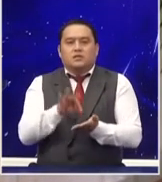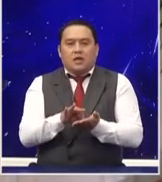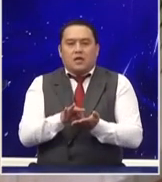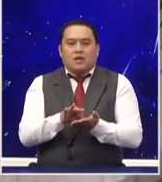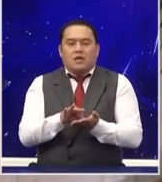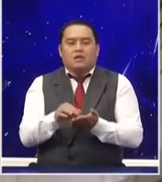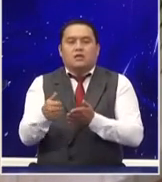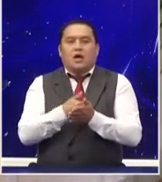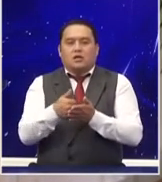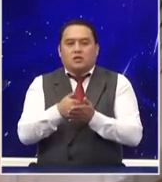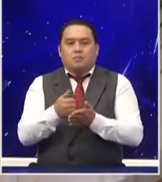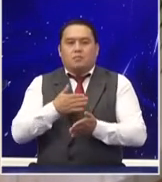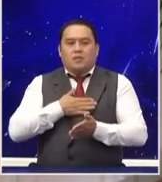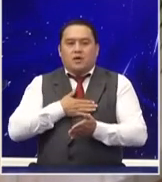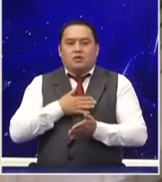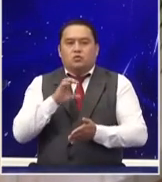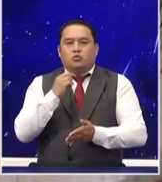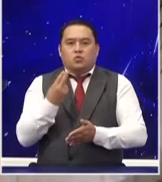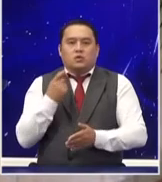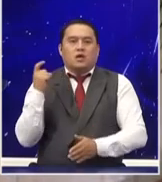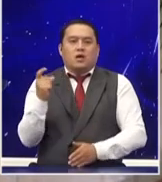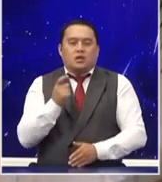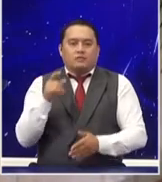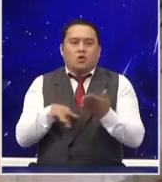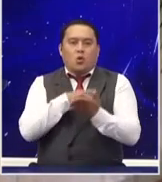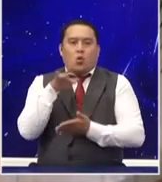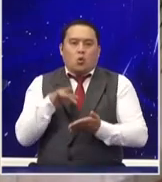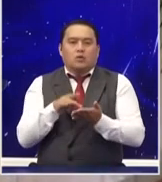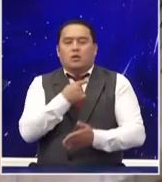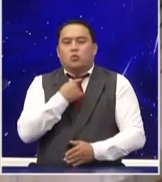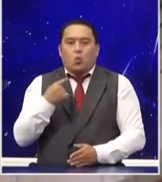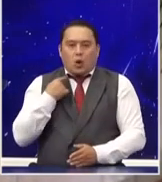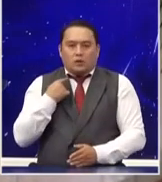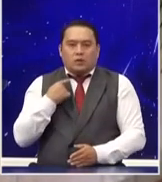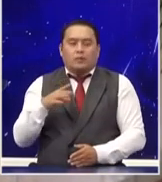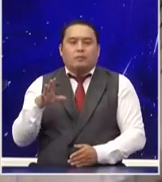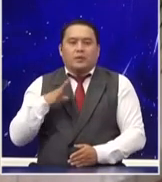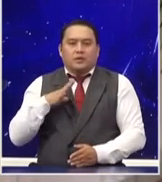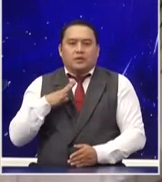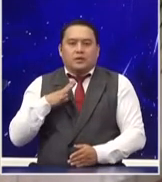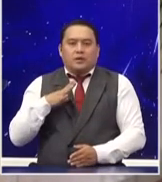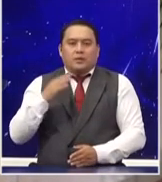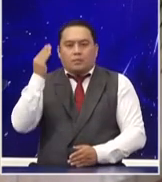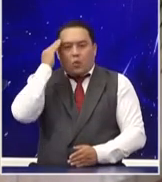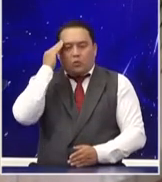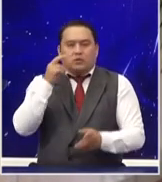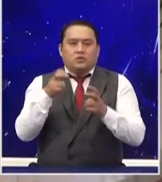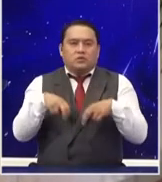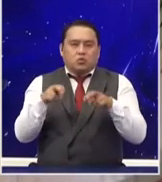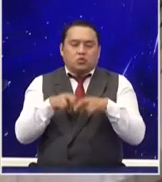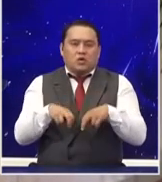запечатлеть те достижения, которые мы достигли в социально-экономической жизни города Талдықорғана, стать методическим пособием по